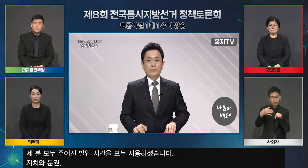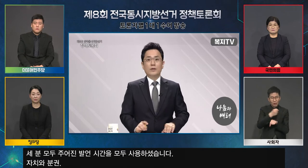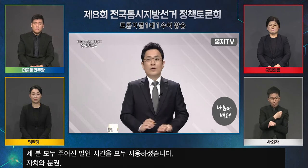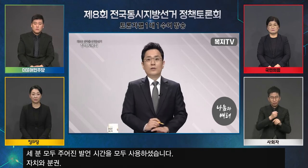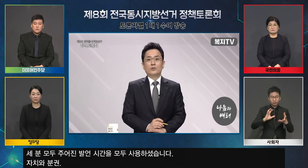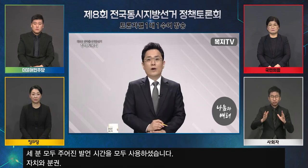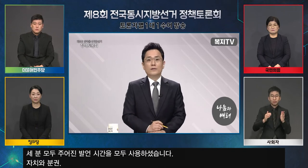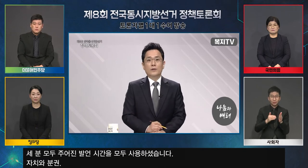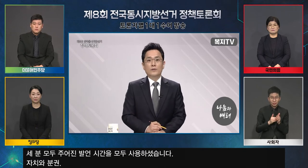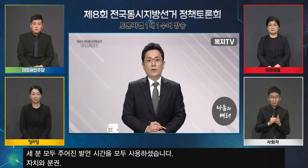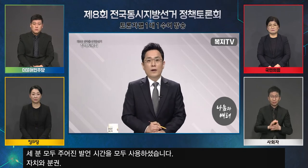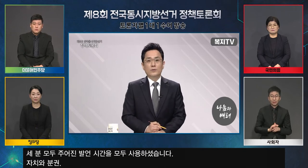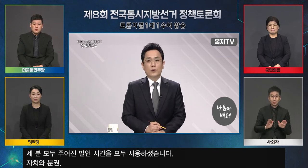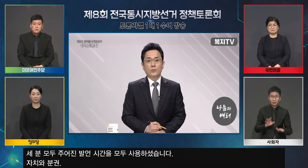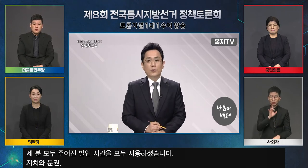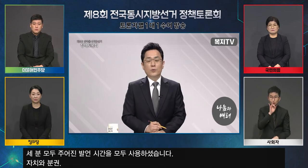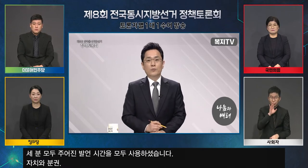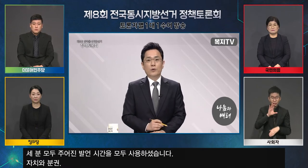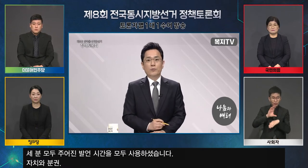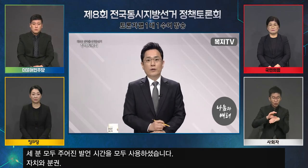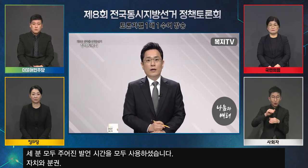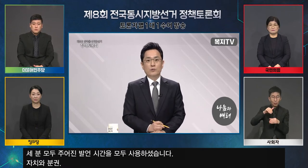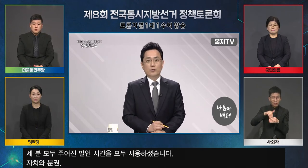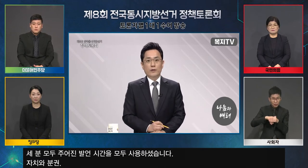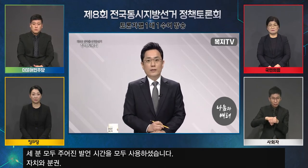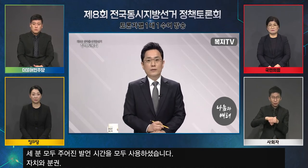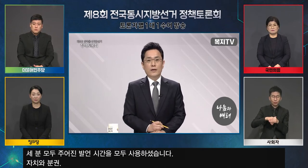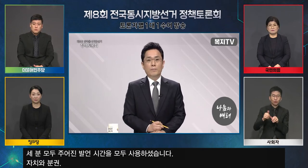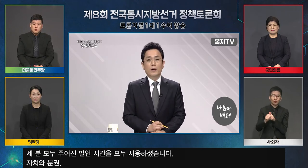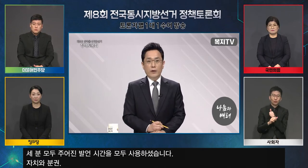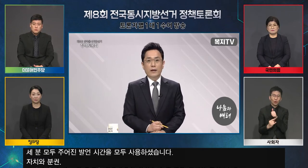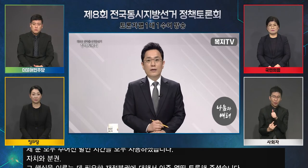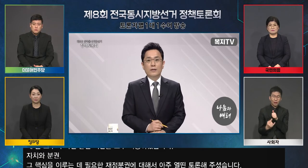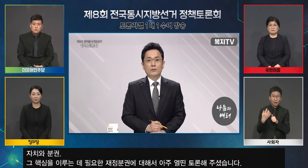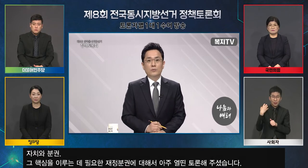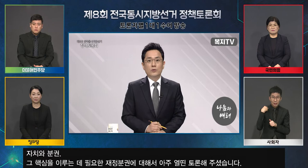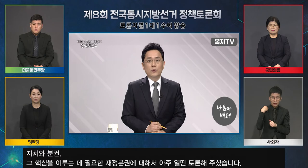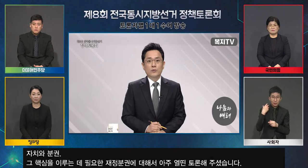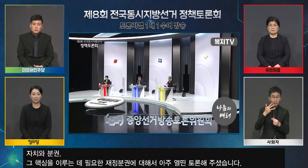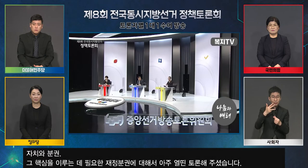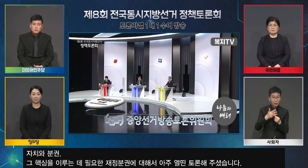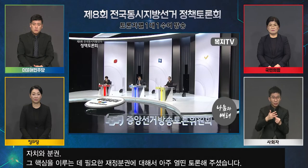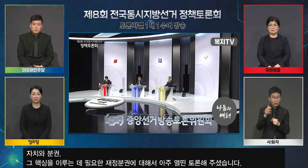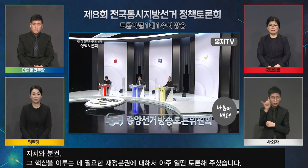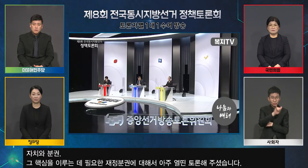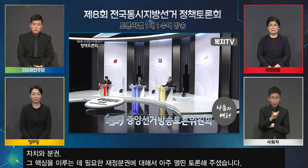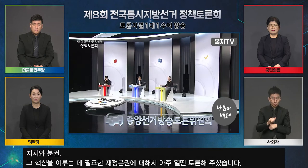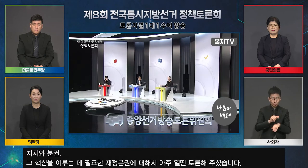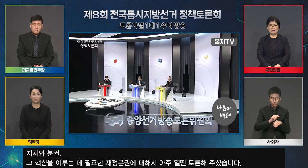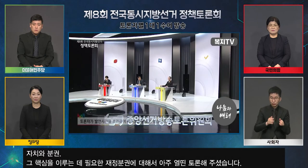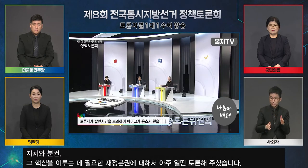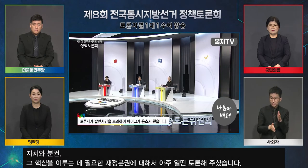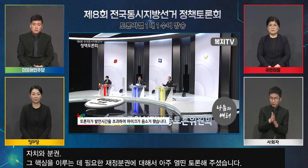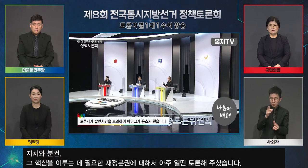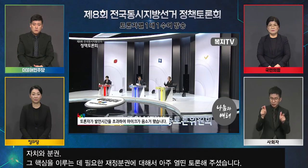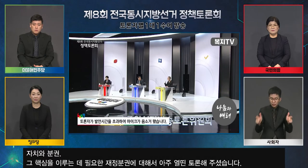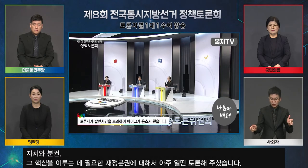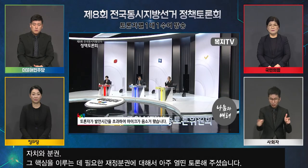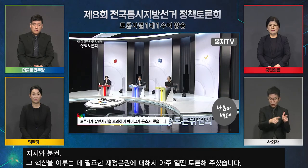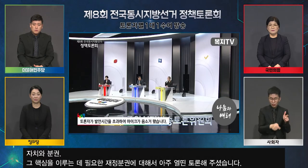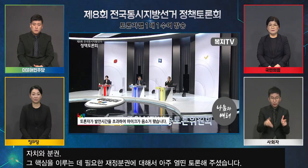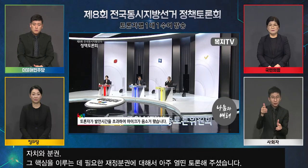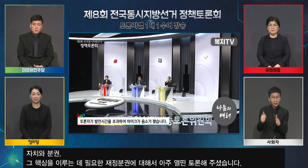여러분께서는 지금 중앙선거방송토론위원회가 주관하는 제8회 전국동시지방선거 2차